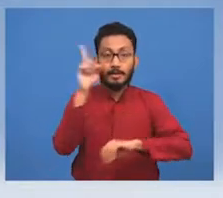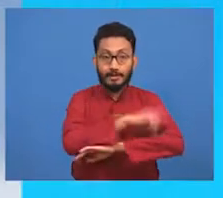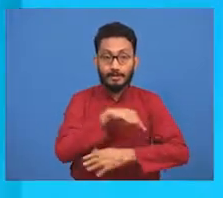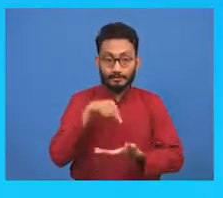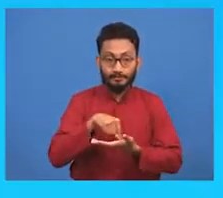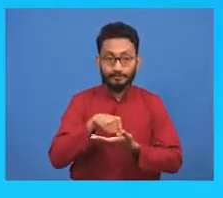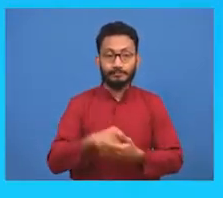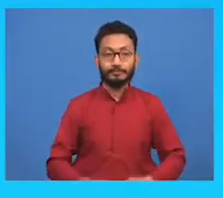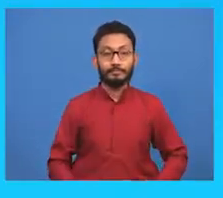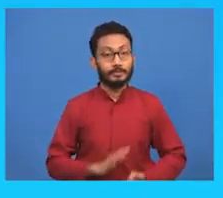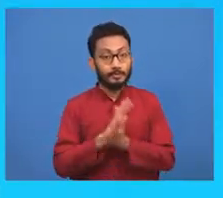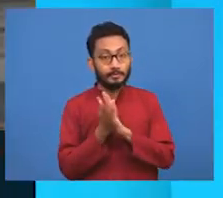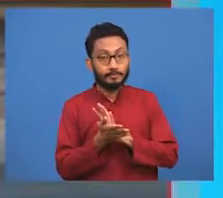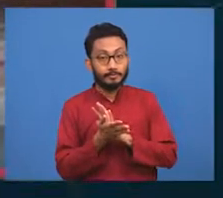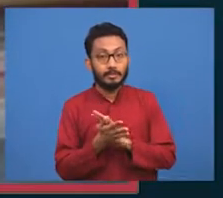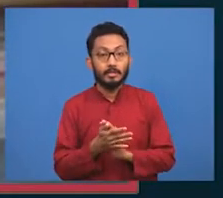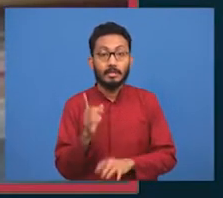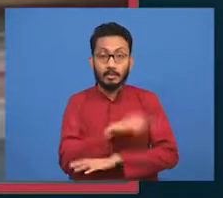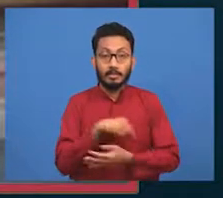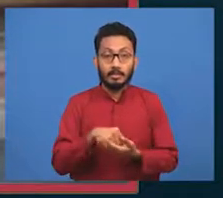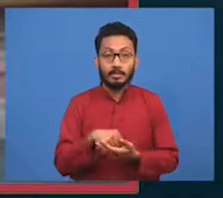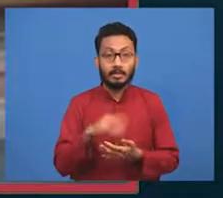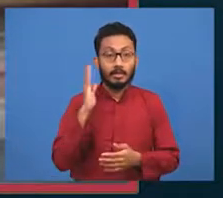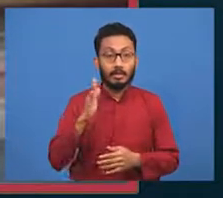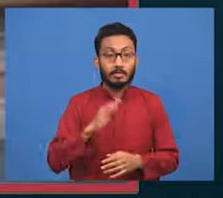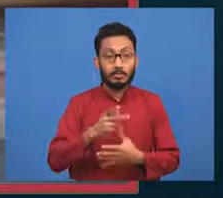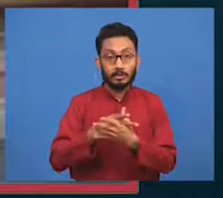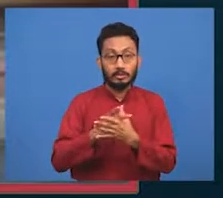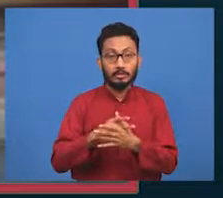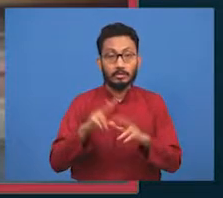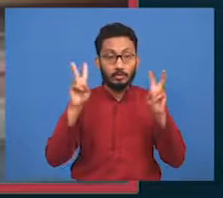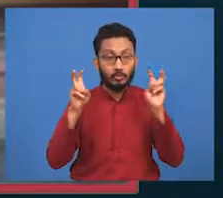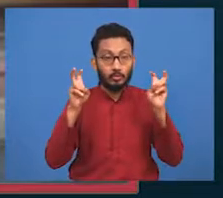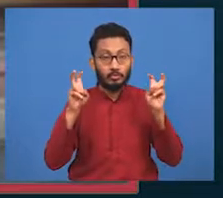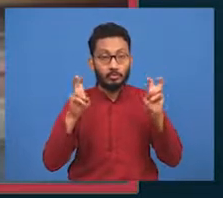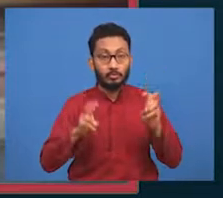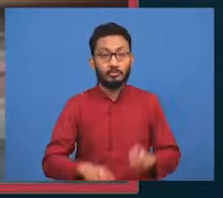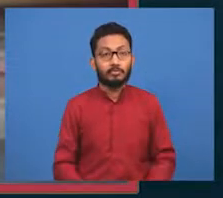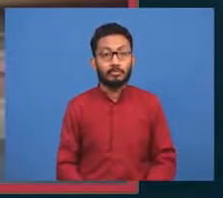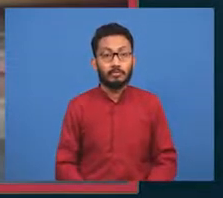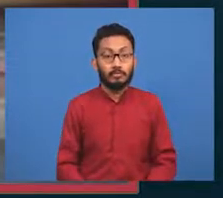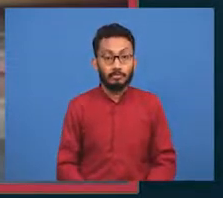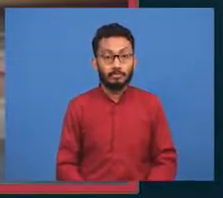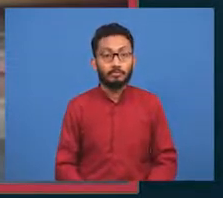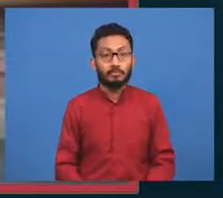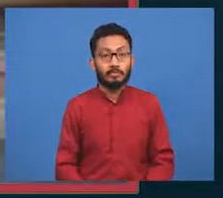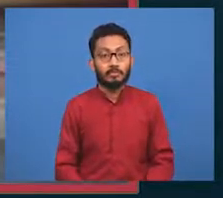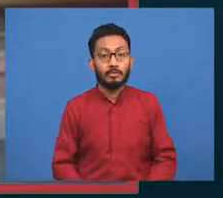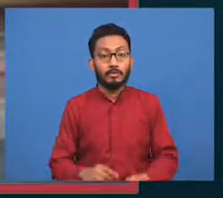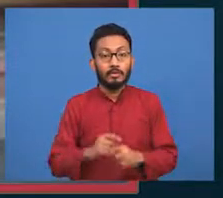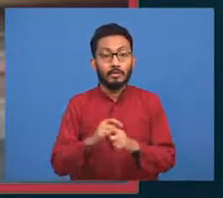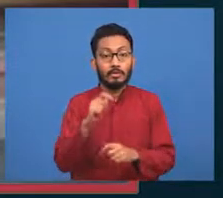Jadi pada hari ini kita akan berkongsi satu tajuk dalam pengajian Al-Quran As-Sunnah,